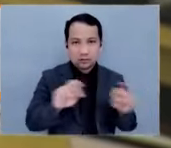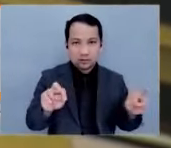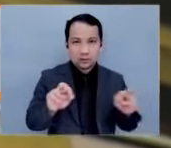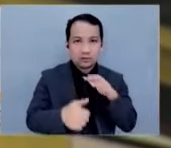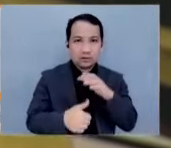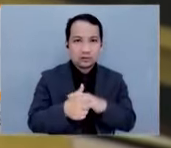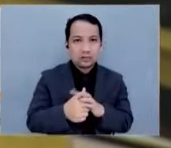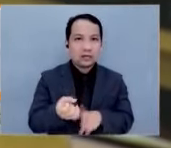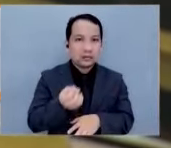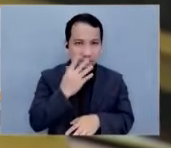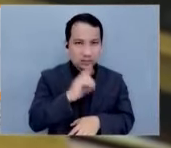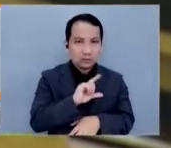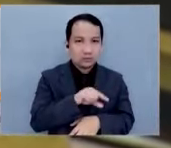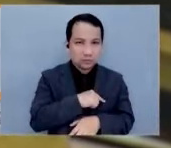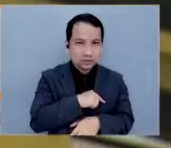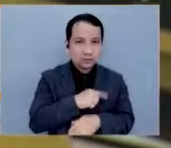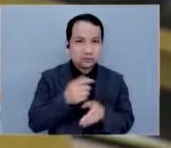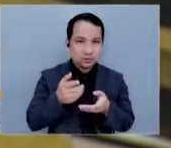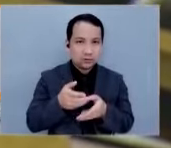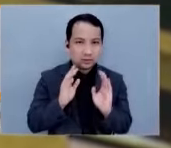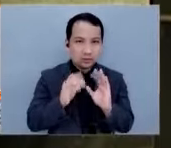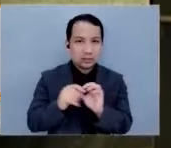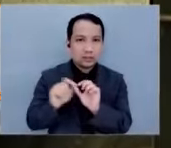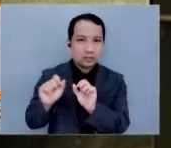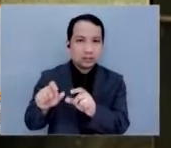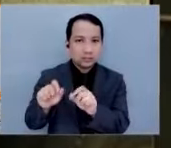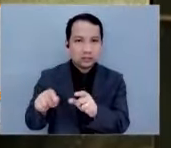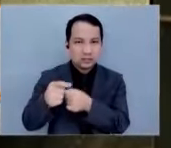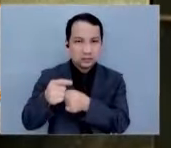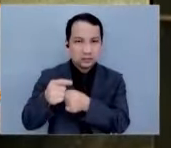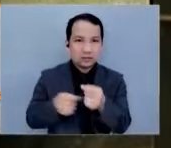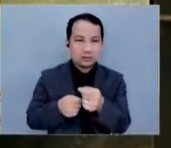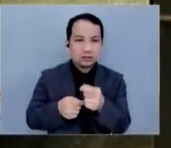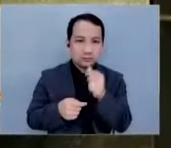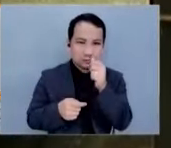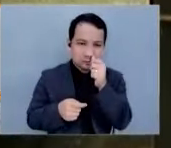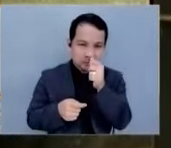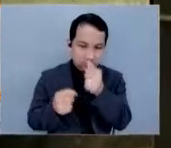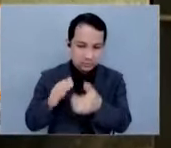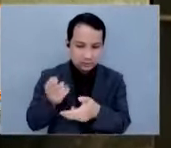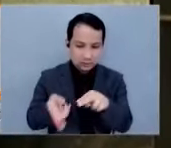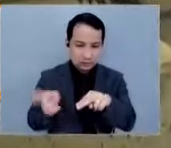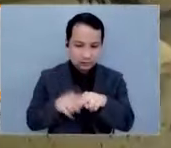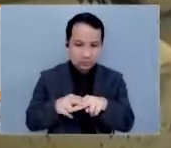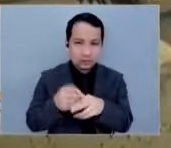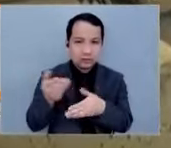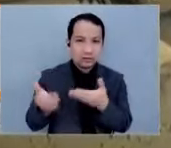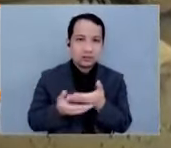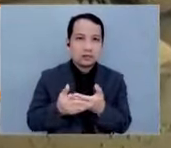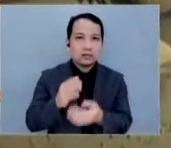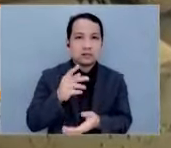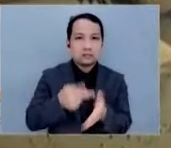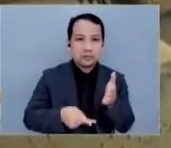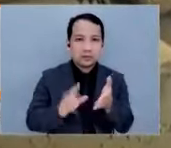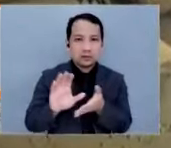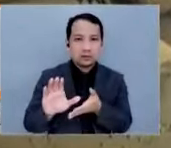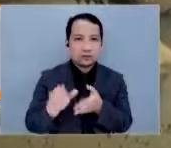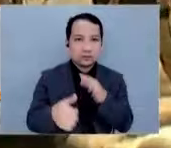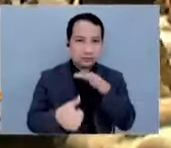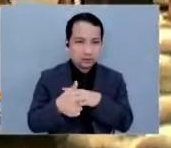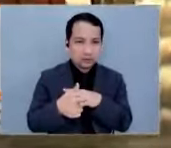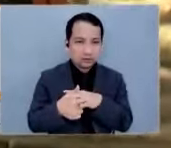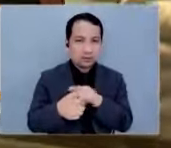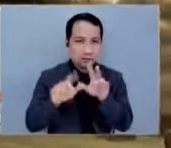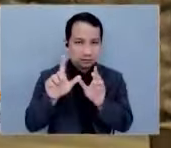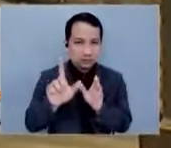ang kalidad para payagan silang ibenta sa traders. Papatungan daw ng ilang opisyal ang presyo, pero palalabasin na mura lang itong